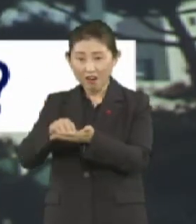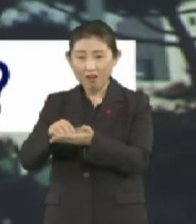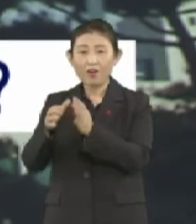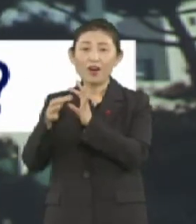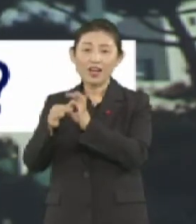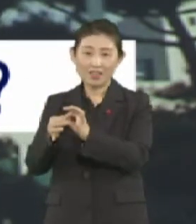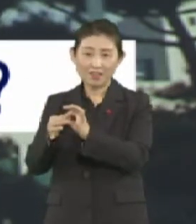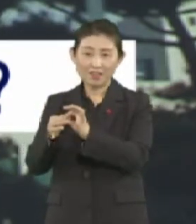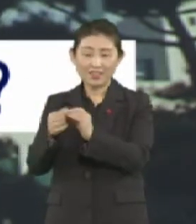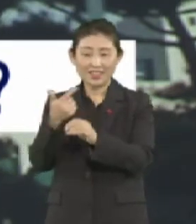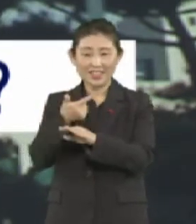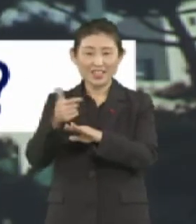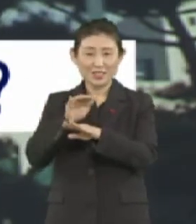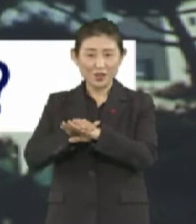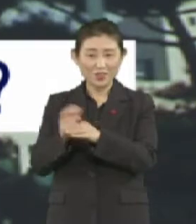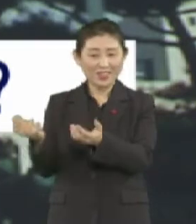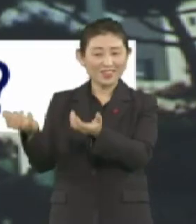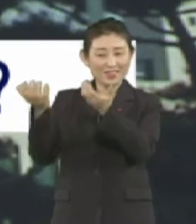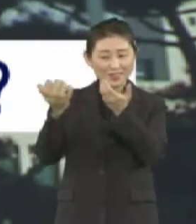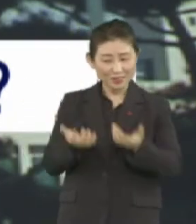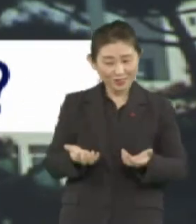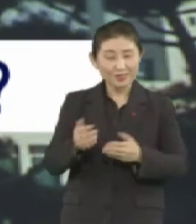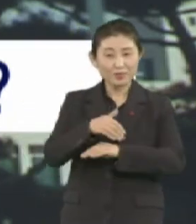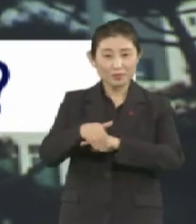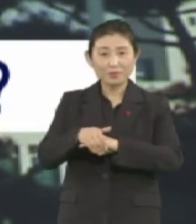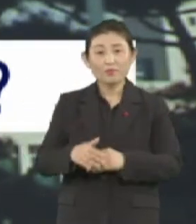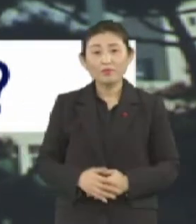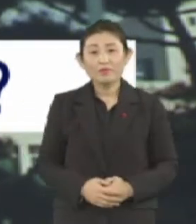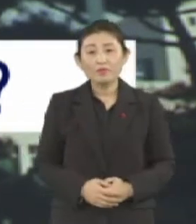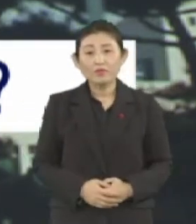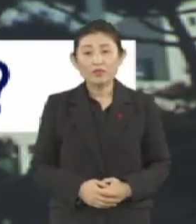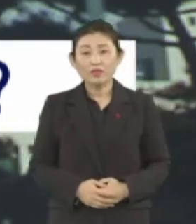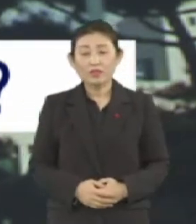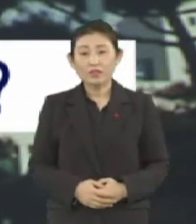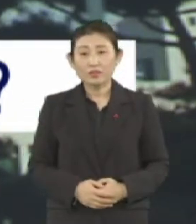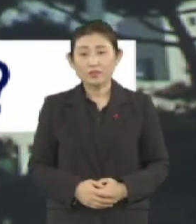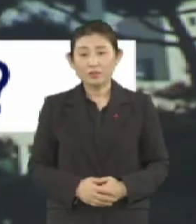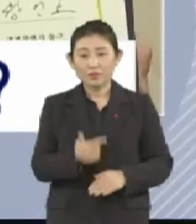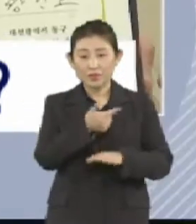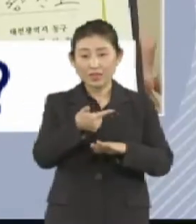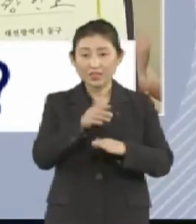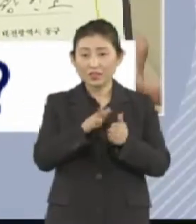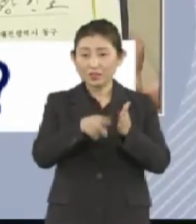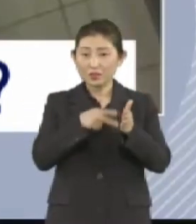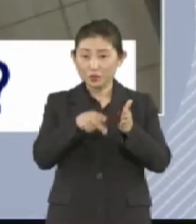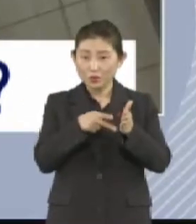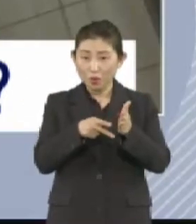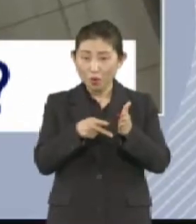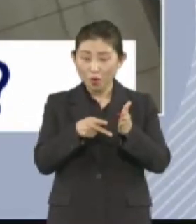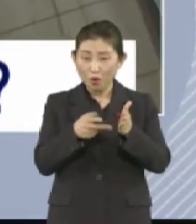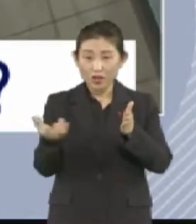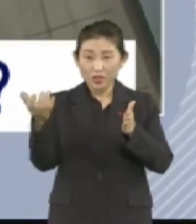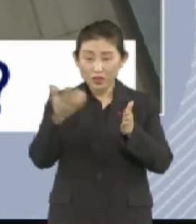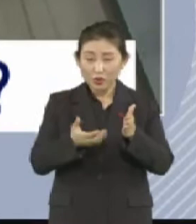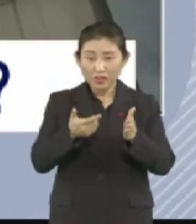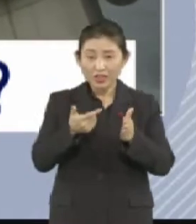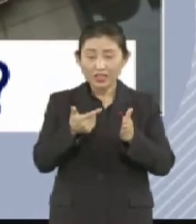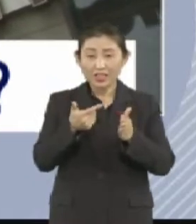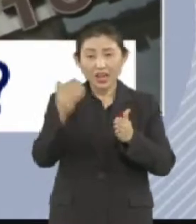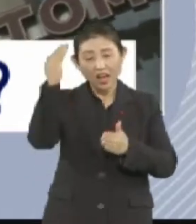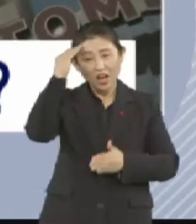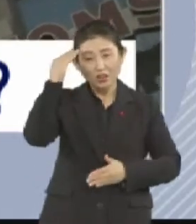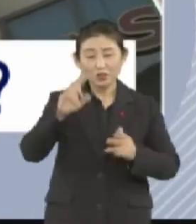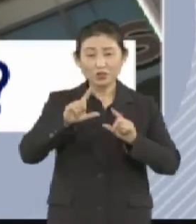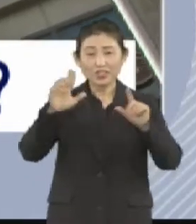한국특허전략개발원이 대전에 이주하게 됩니다. 원도심 쪽으로 이전할 공공기관은 한국기상산업연구원이